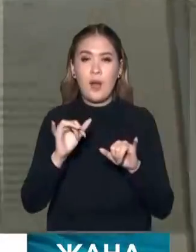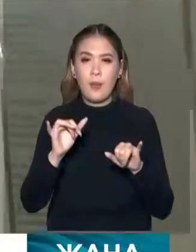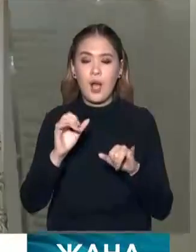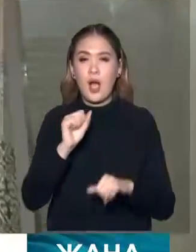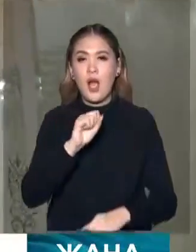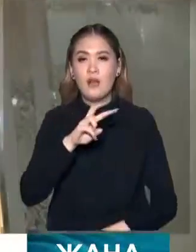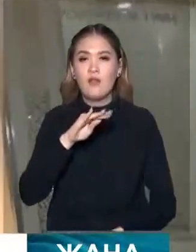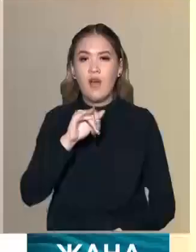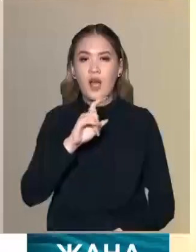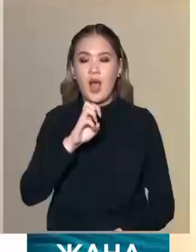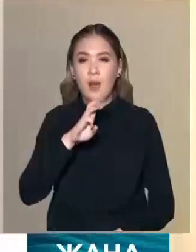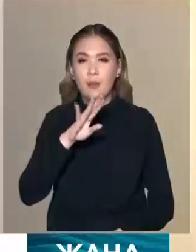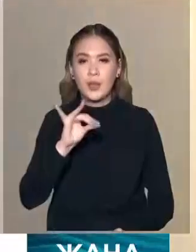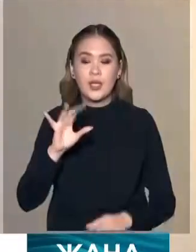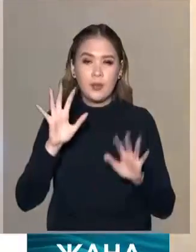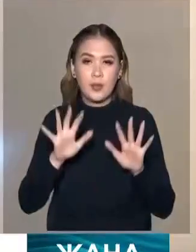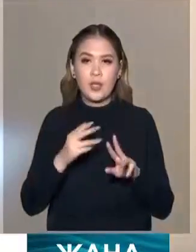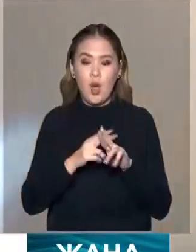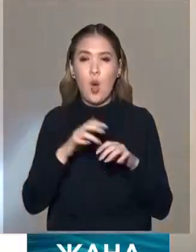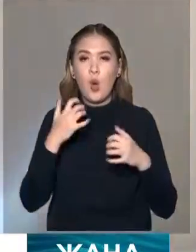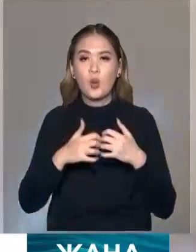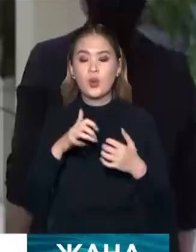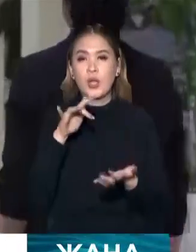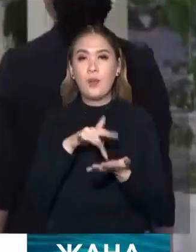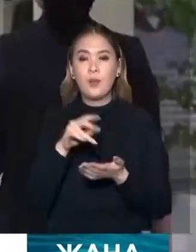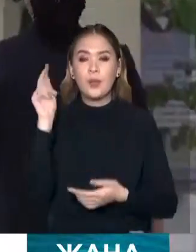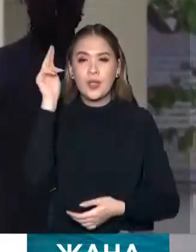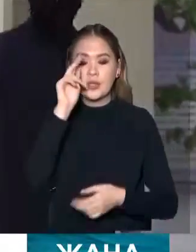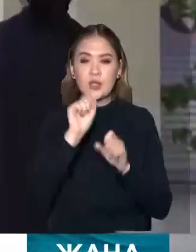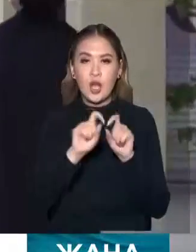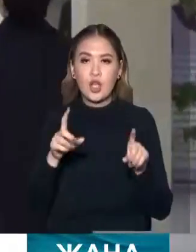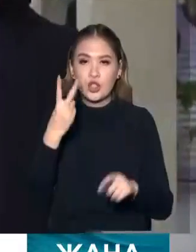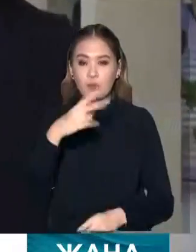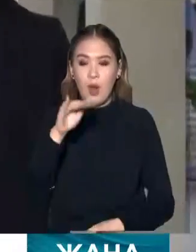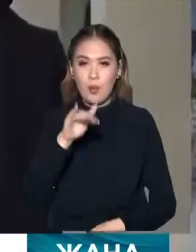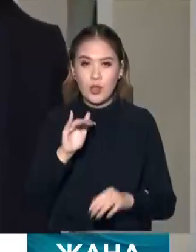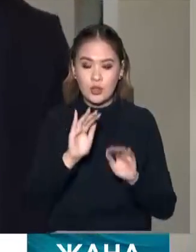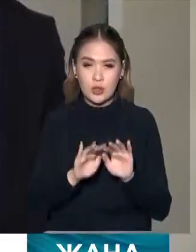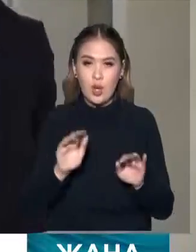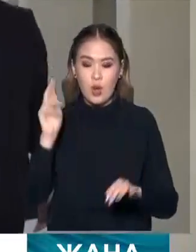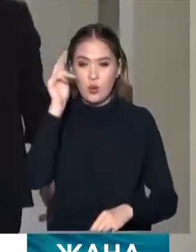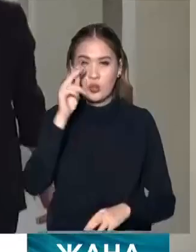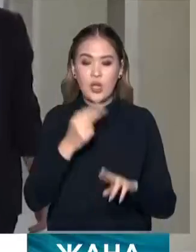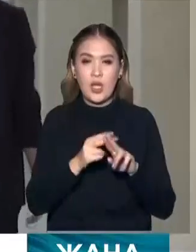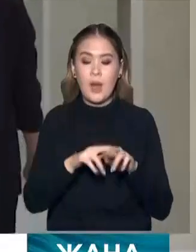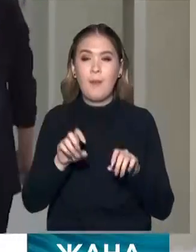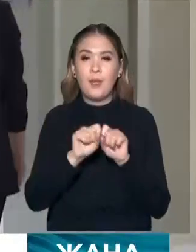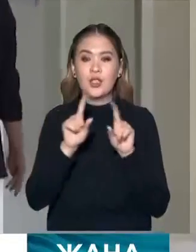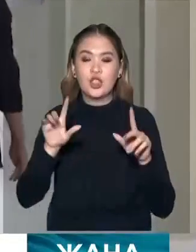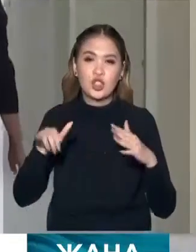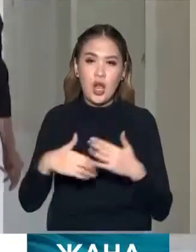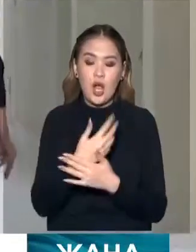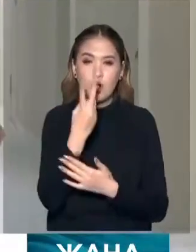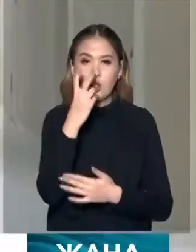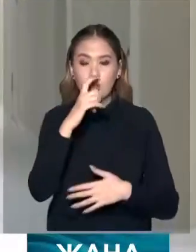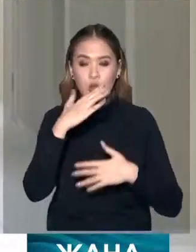Насыр әл-Фарабидің атын алған Масанша ауылының орта мектебі. Елді мекенде қазір 20 мыңға жуық тұрғын бар. Жыл сайын мұндағы мектепке жаңадан